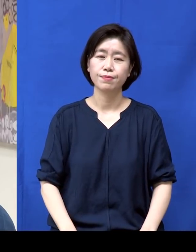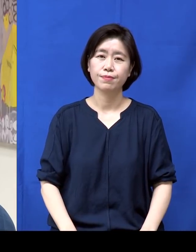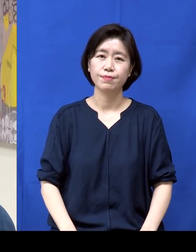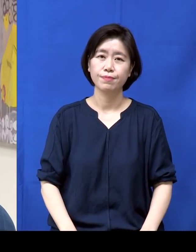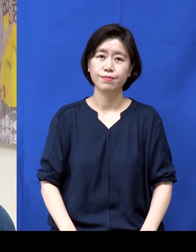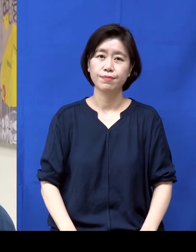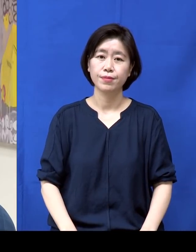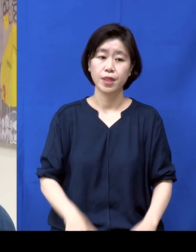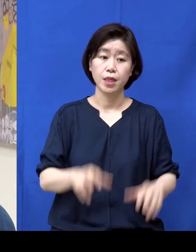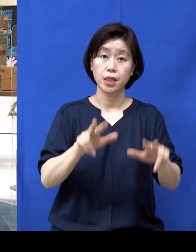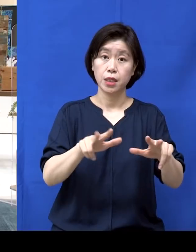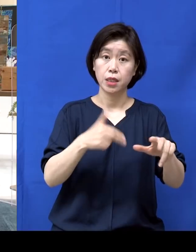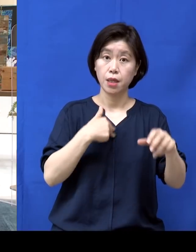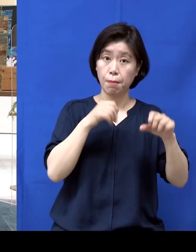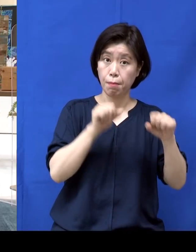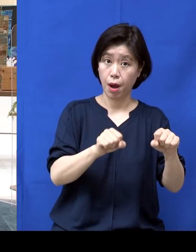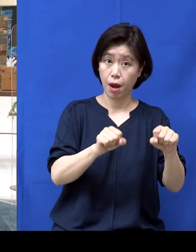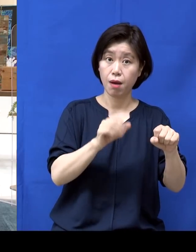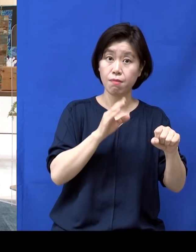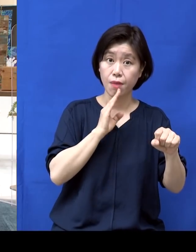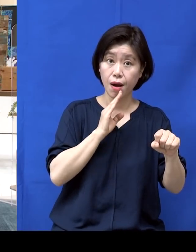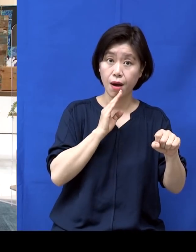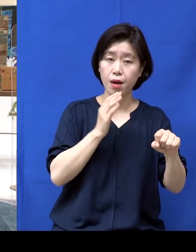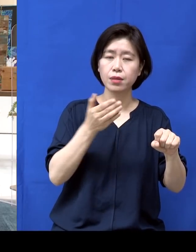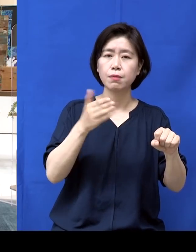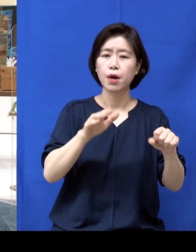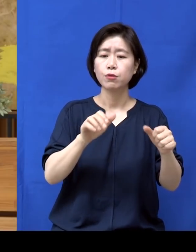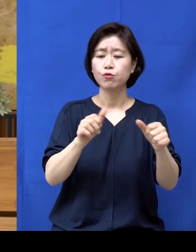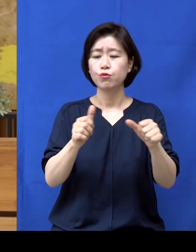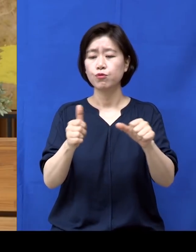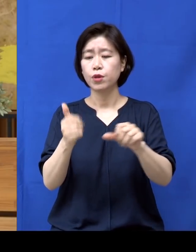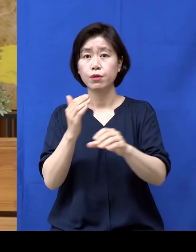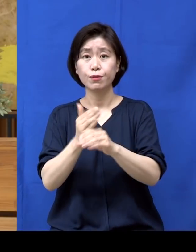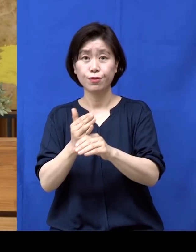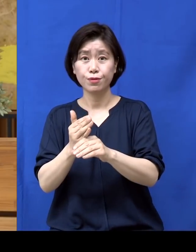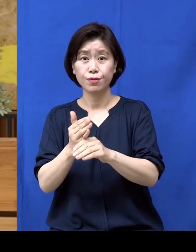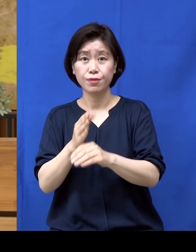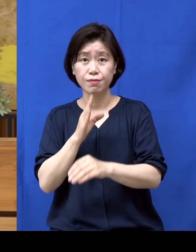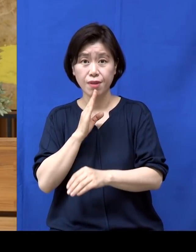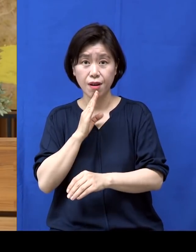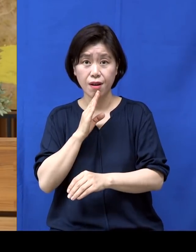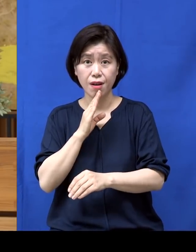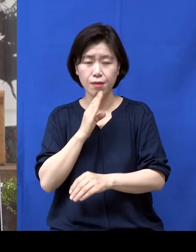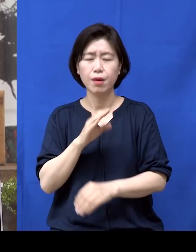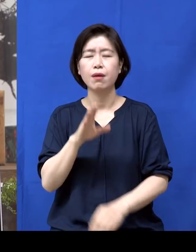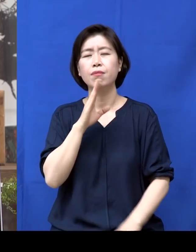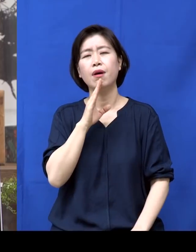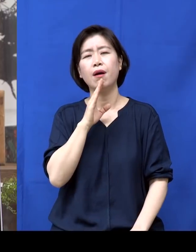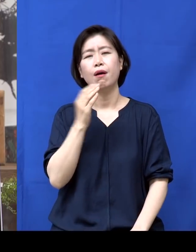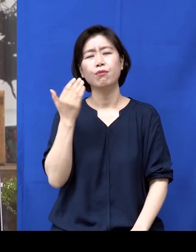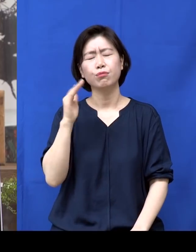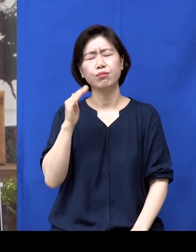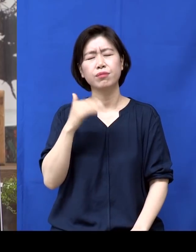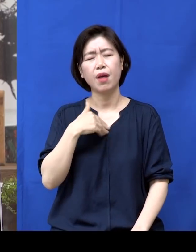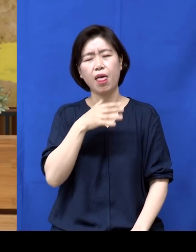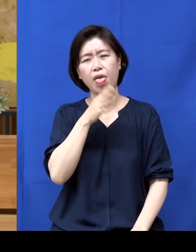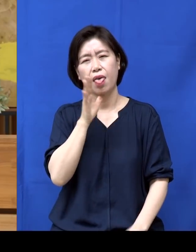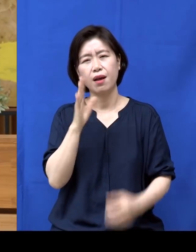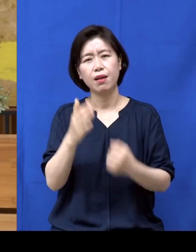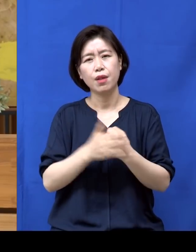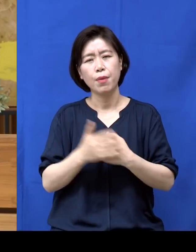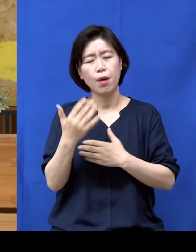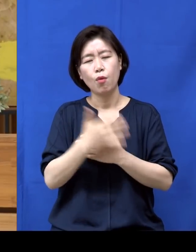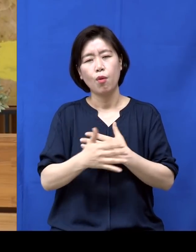살아가고 있기도 하지만 동시에 죽어가고 있기도 하거든요. 가고 있는 거죠. 네. 맞아요. 지금 육체가 많이 죽어가고 있어요. 나이 드니까요. 네.